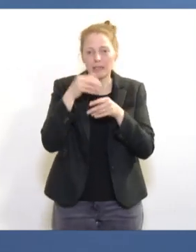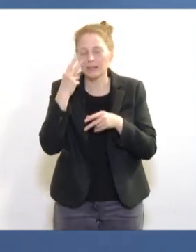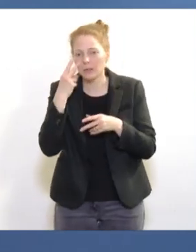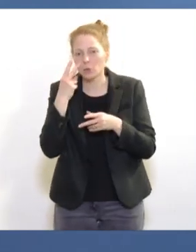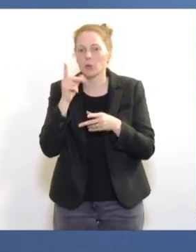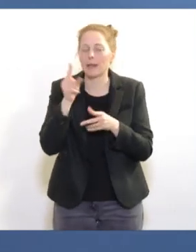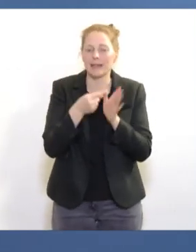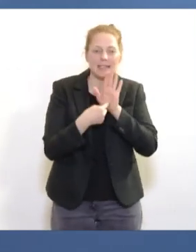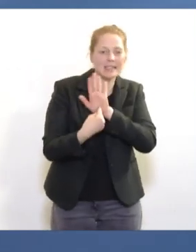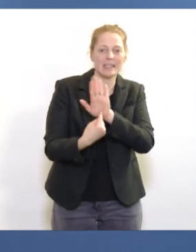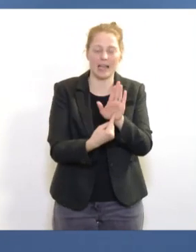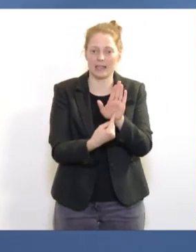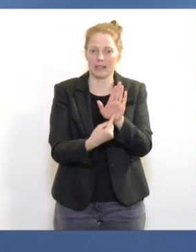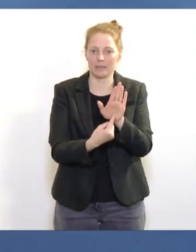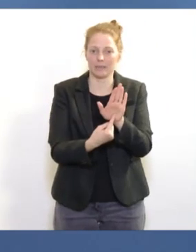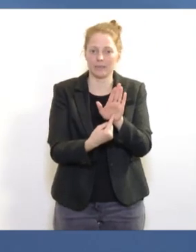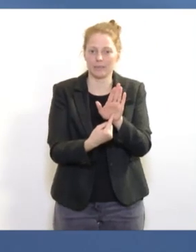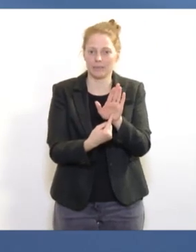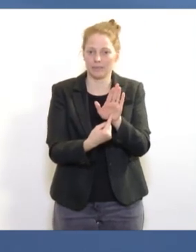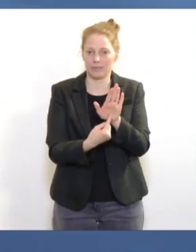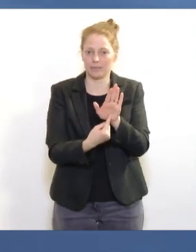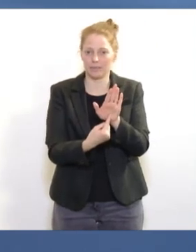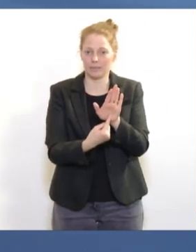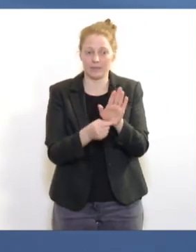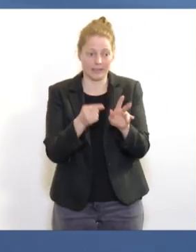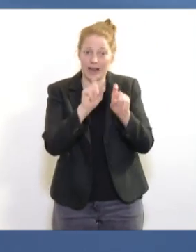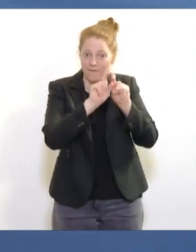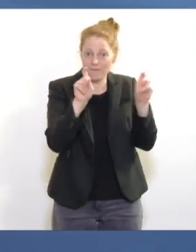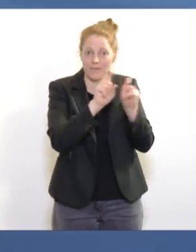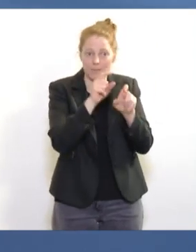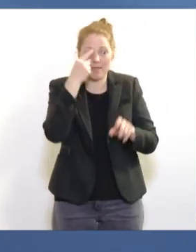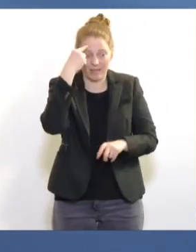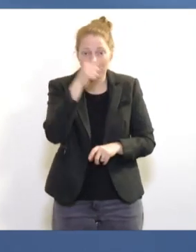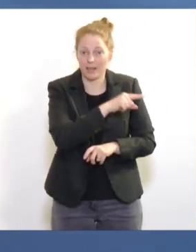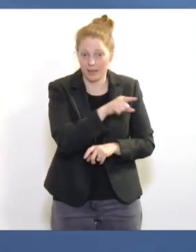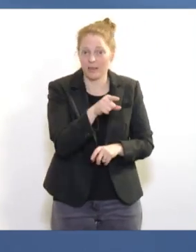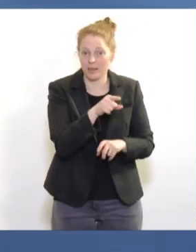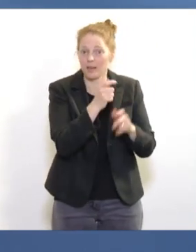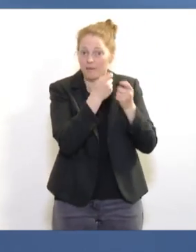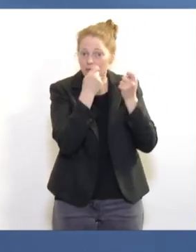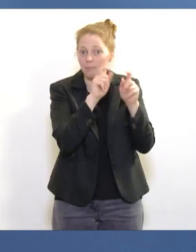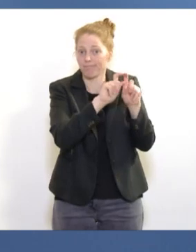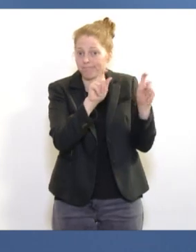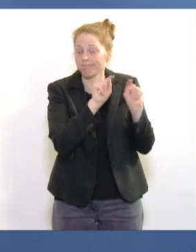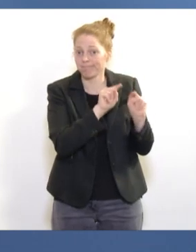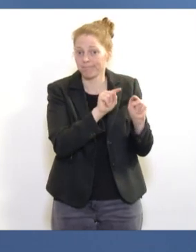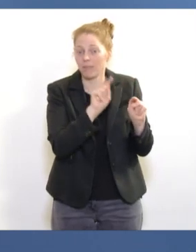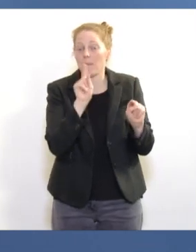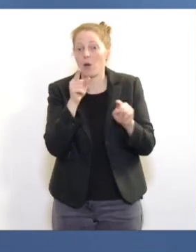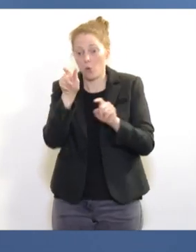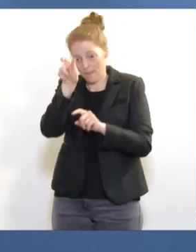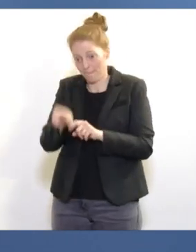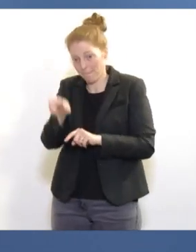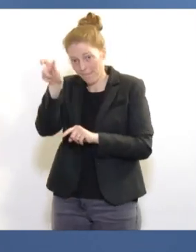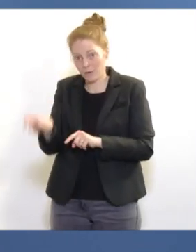für zu weisen, dass wir einerseits natürlich direkt in unseren Betrieb geduld haben, wie es um nationale Solidarität geht, aber dass wir auch